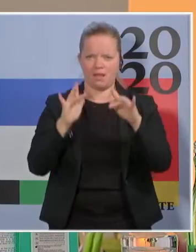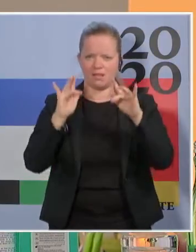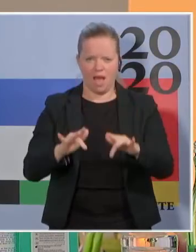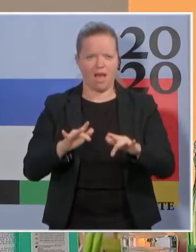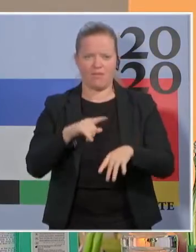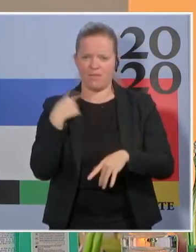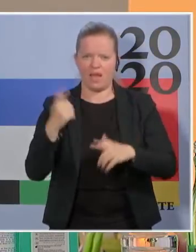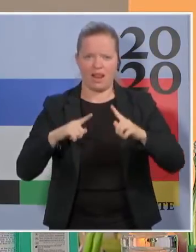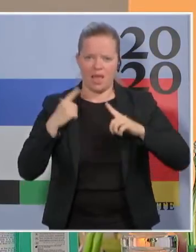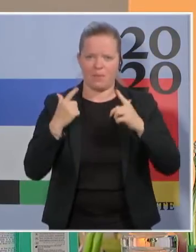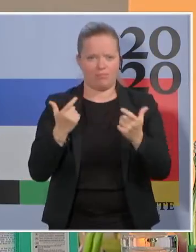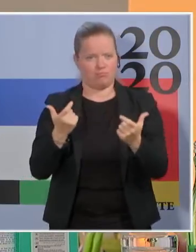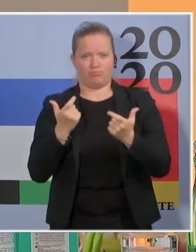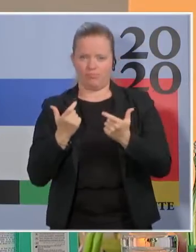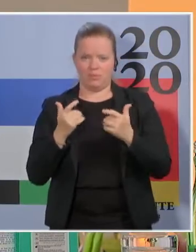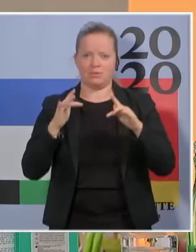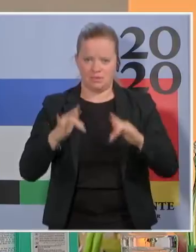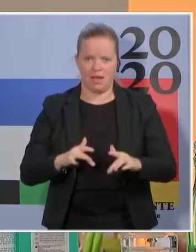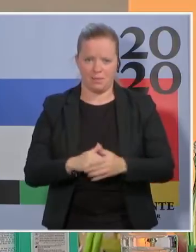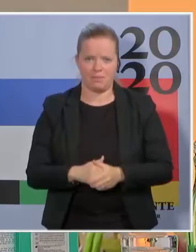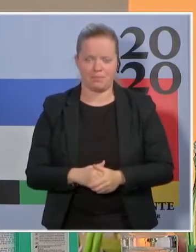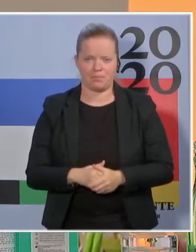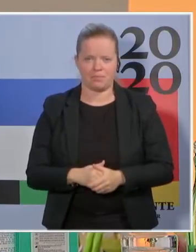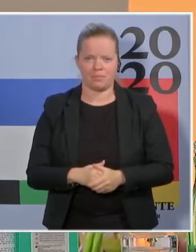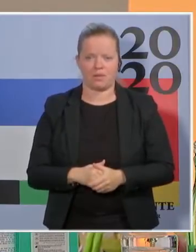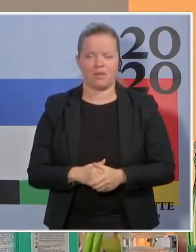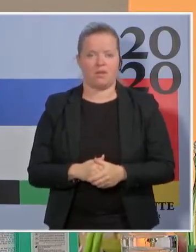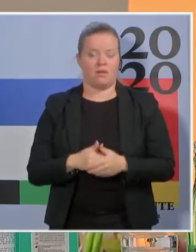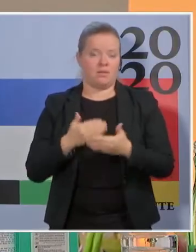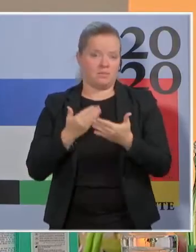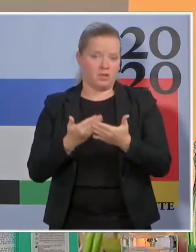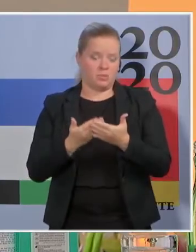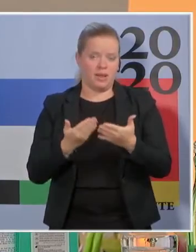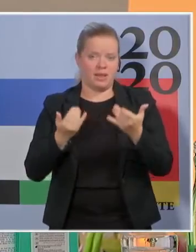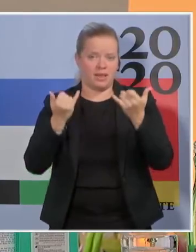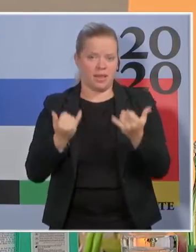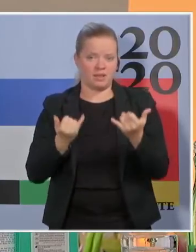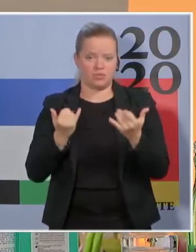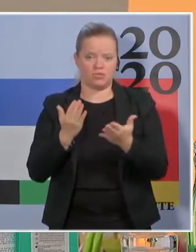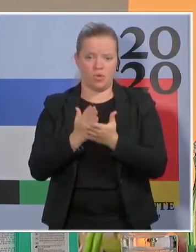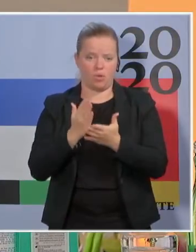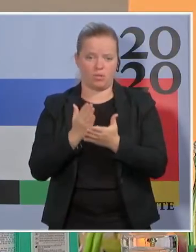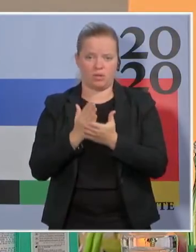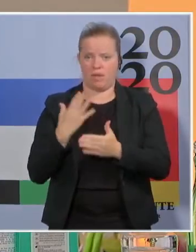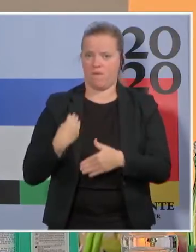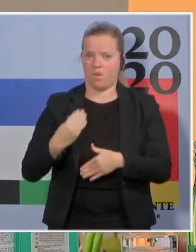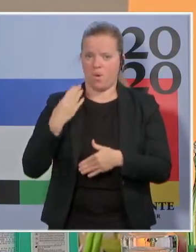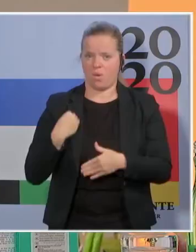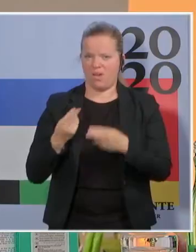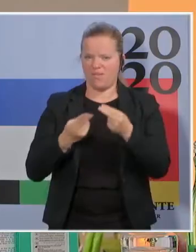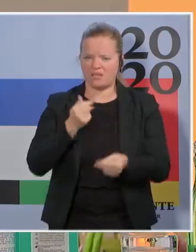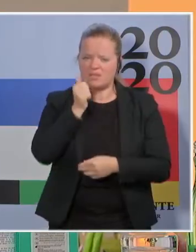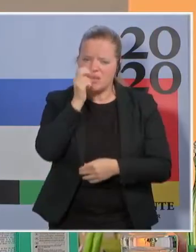Griff. Zum Beispiel ist es mittlerweile zur Gewohnheit geworden, fast täglich die Zahl